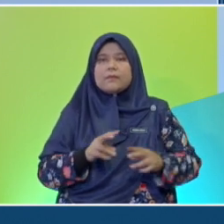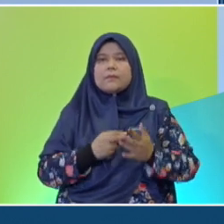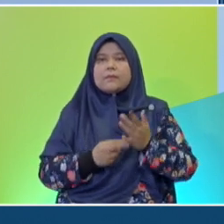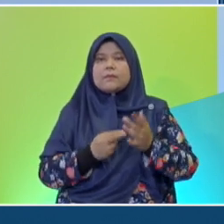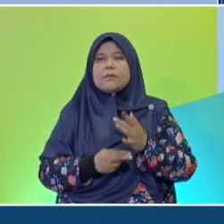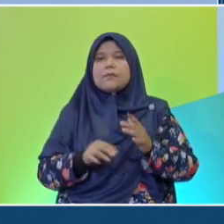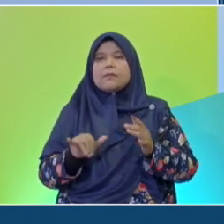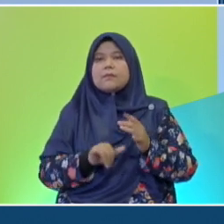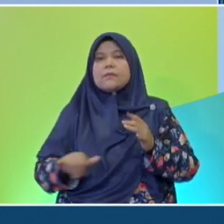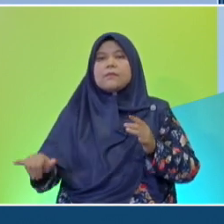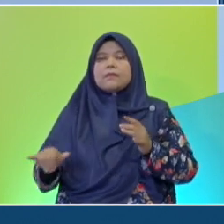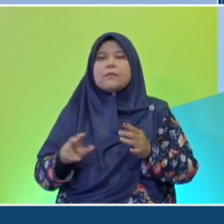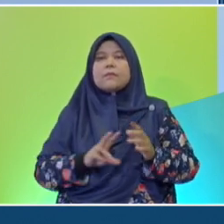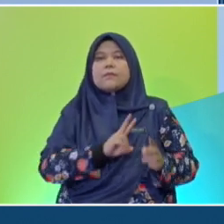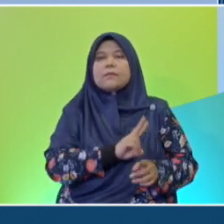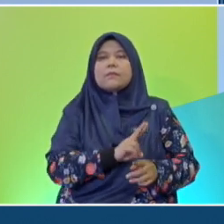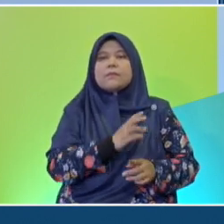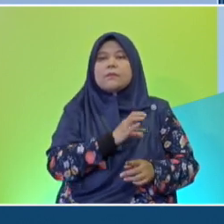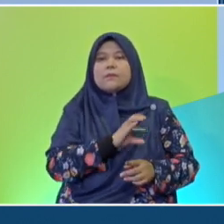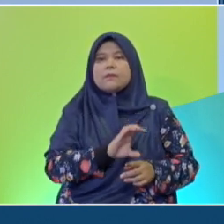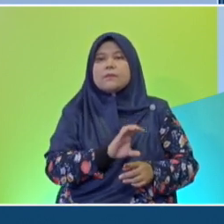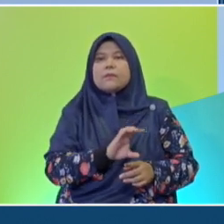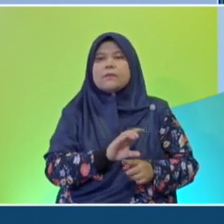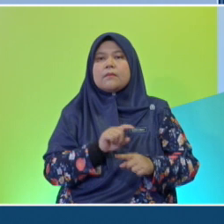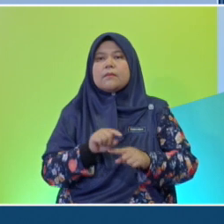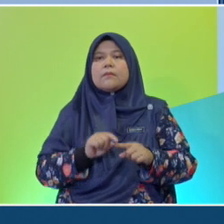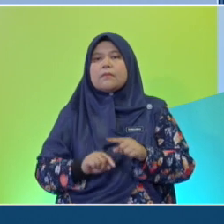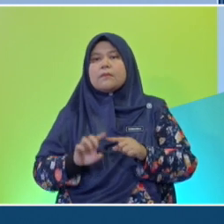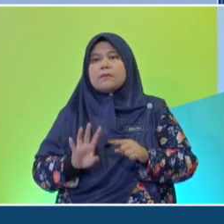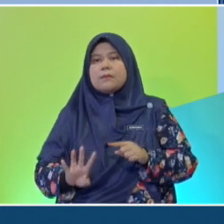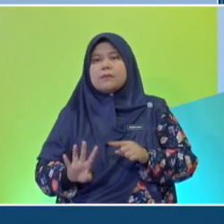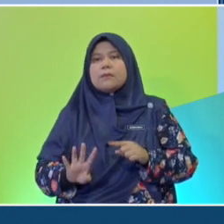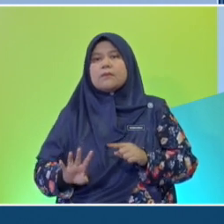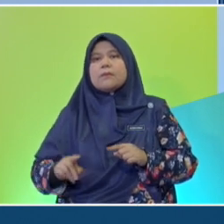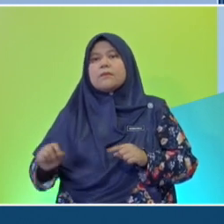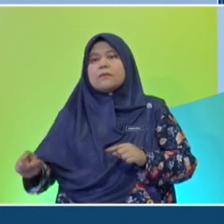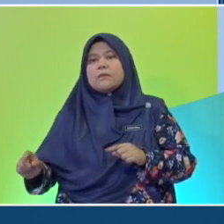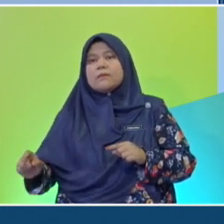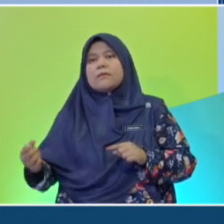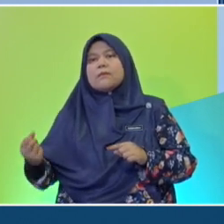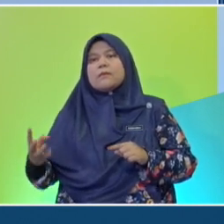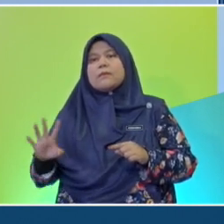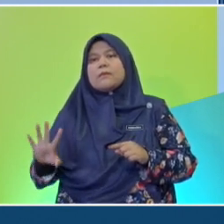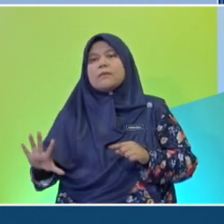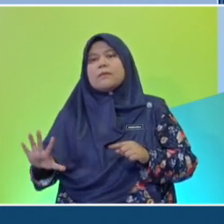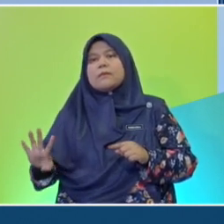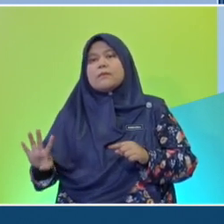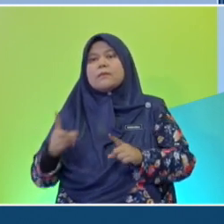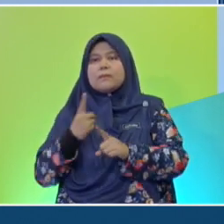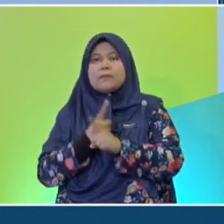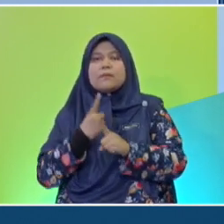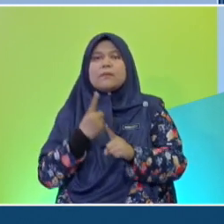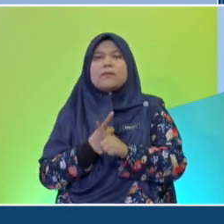untuk dibagi bagian bawah 200 pastilah dibagi dengan 4 jawabannya adalah 50 pemain